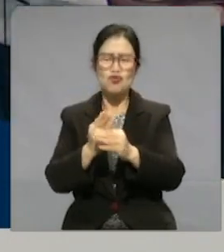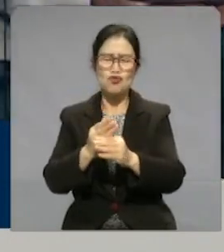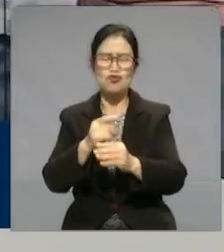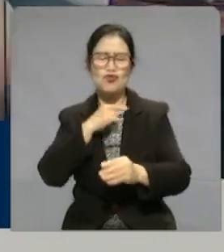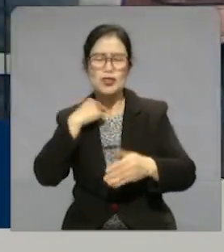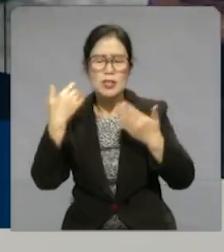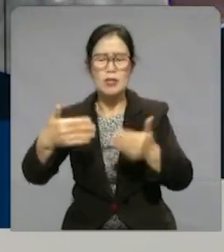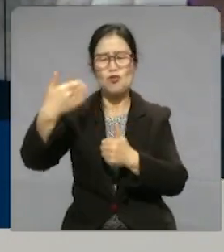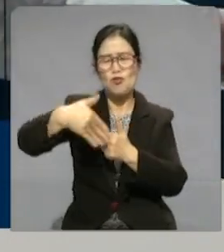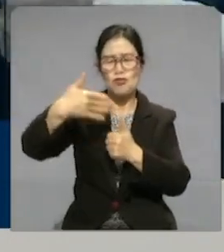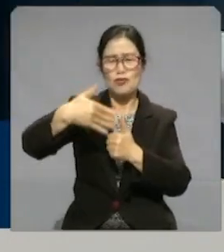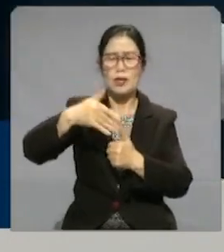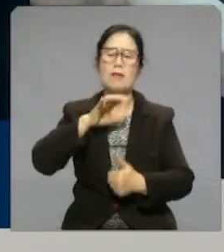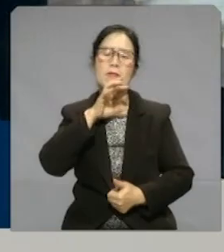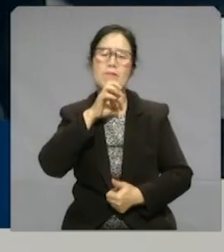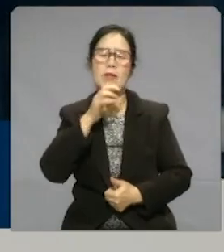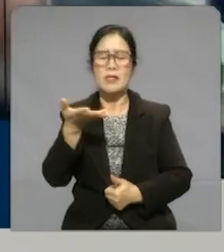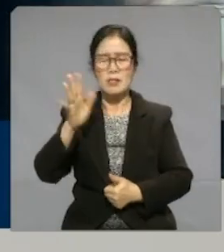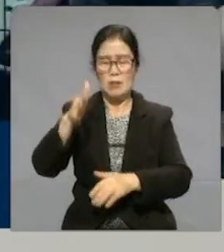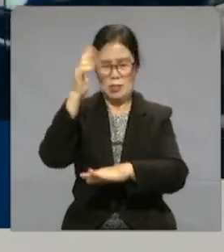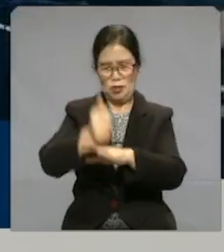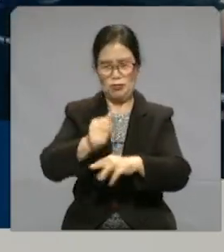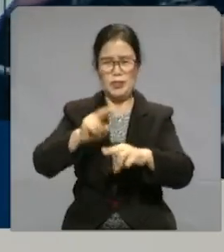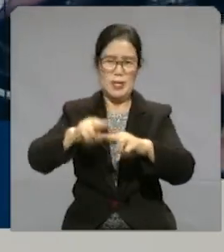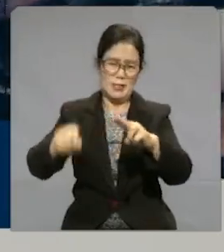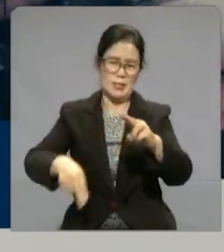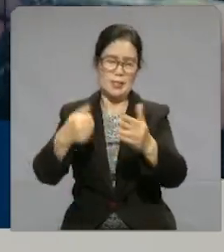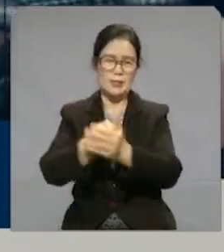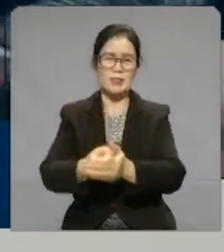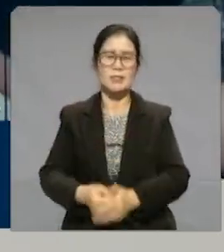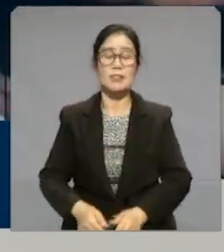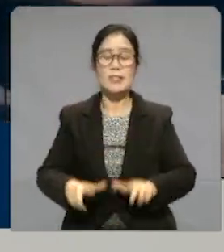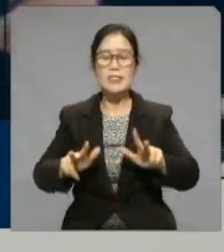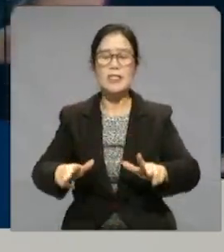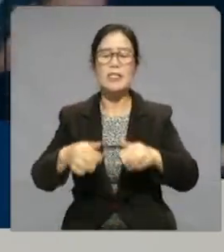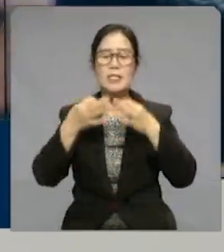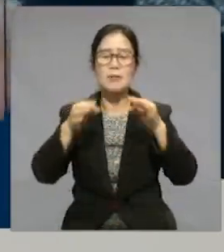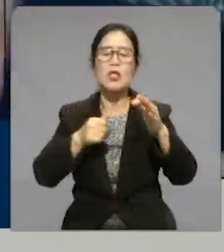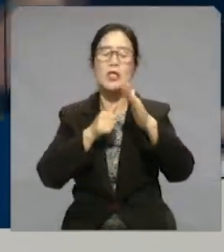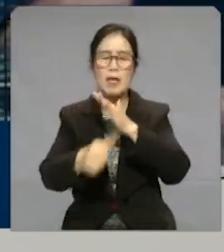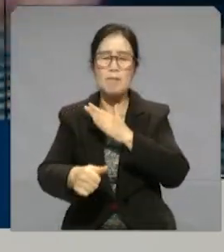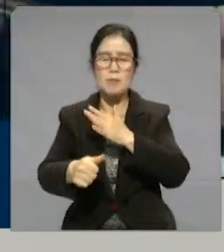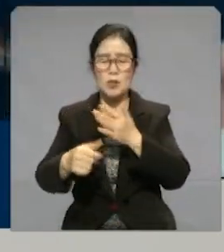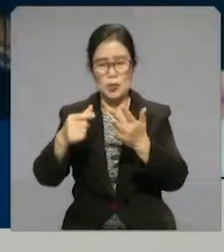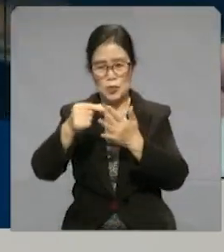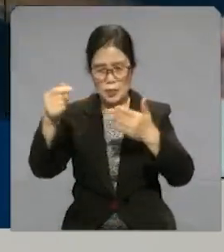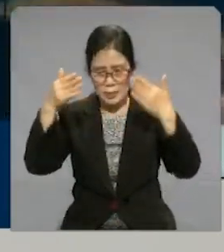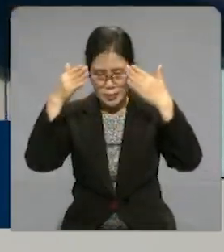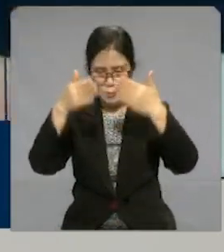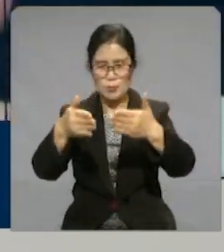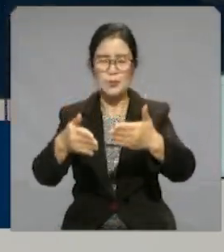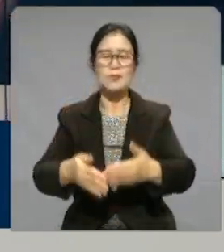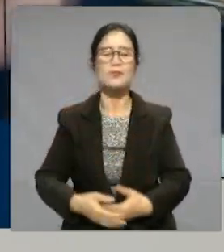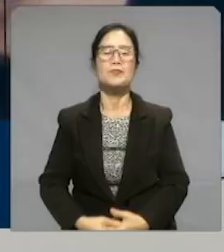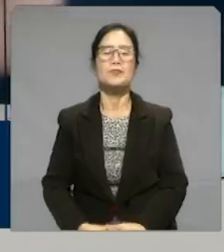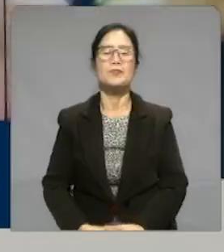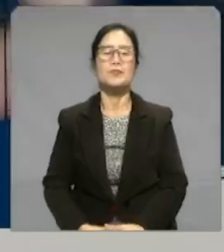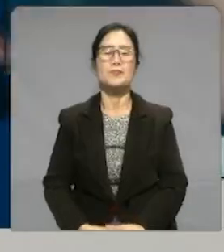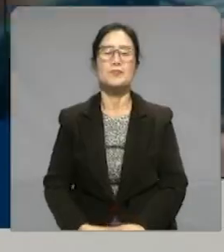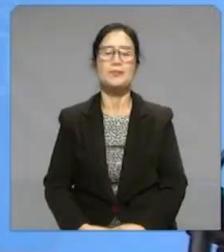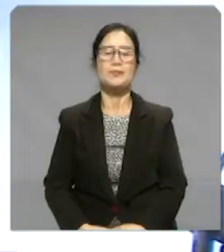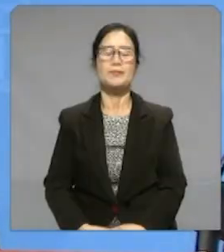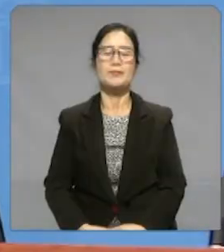요구에 반발했지만 결국 퇴진을 결정하면서 이제 김기현 대표의 선택에 관심이 집중되고 있습니다. 유은총 기자입니다.